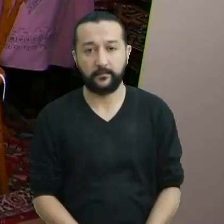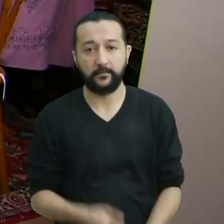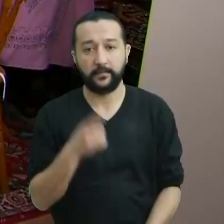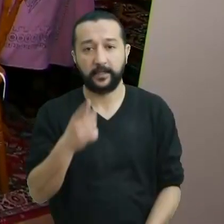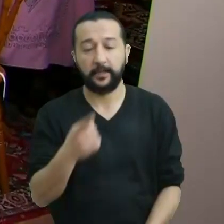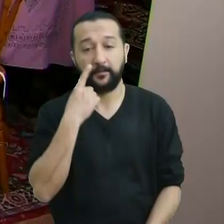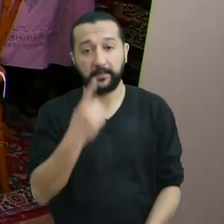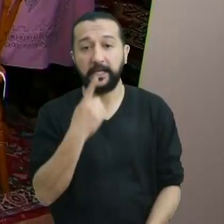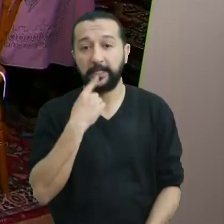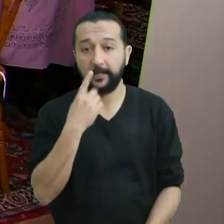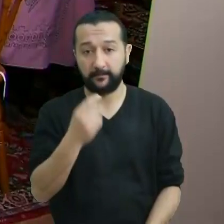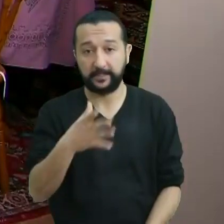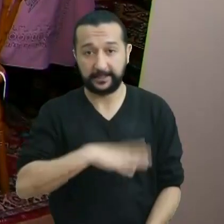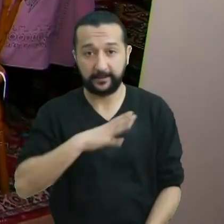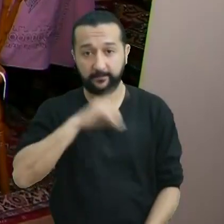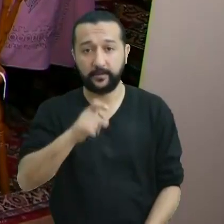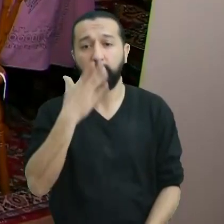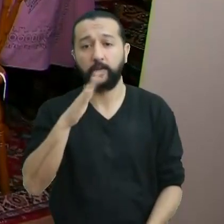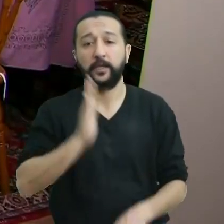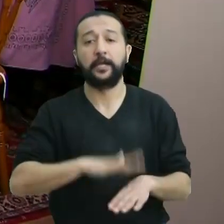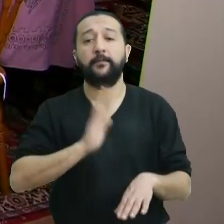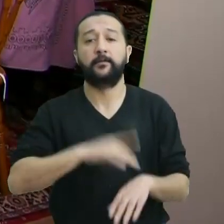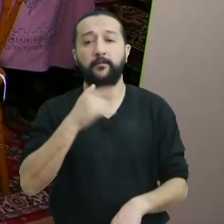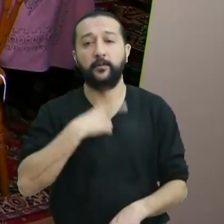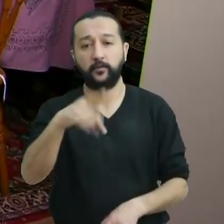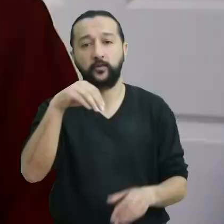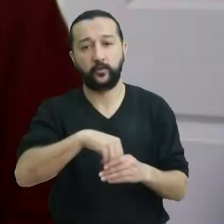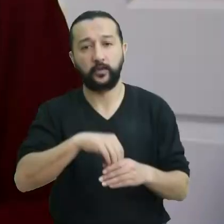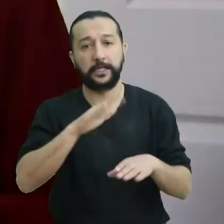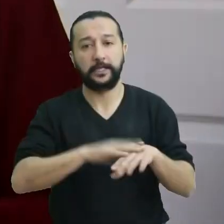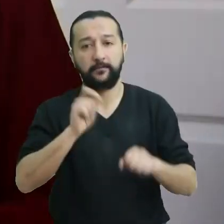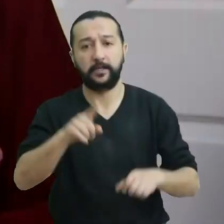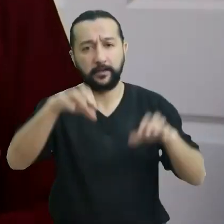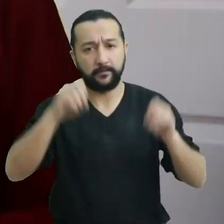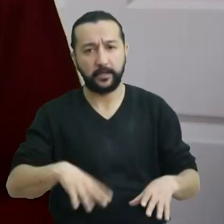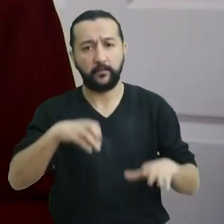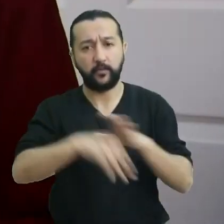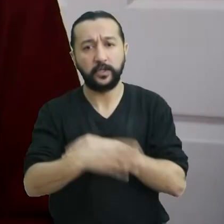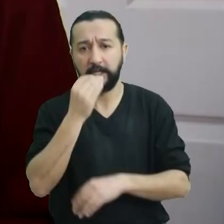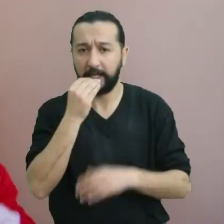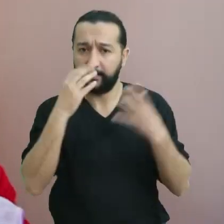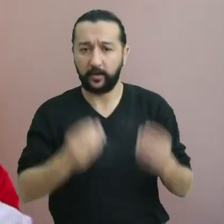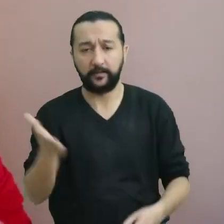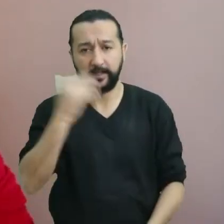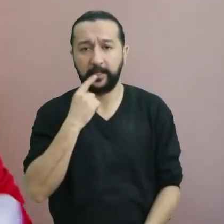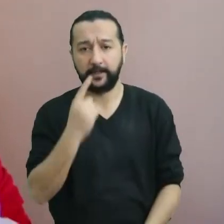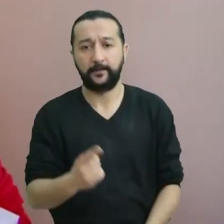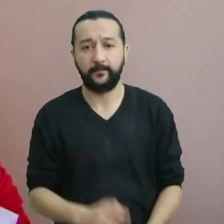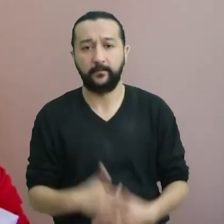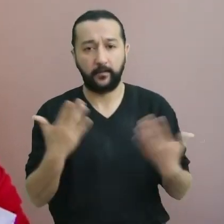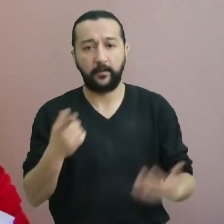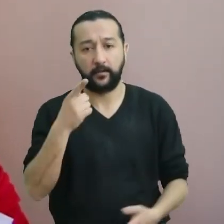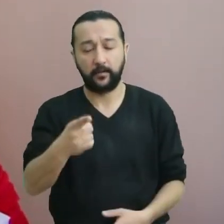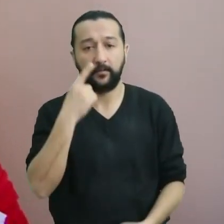Kanka ne yapayım, ben bir torbayı atayım mı? Yok yok atma. Ben onu çöp torbası yaparım. Ya bırakın şu poşeti de yemek yiyelim ya.